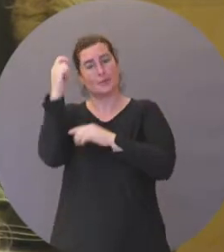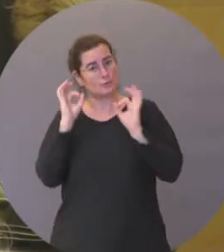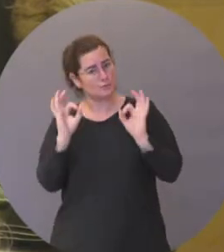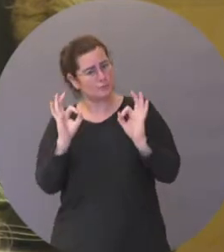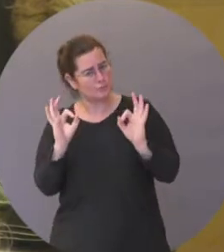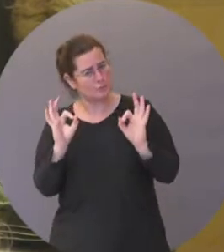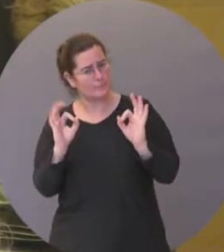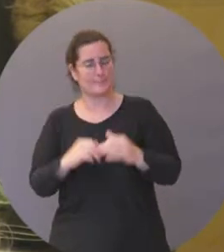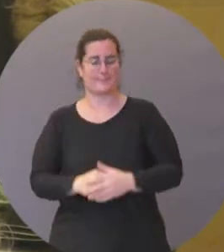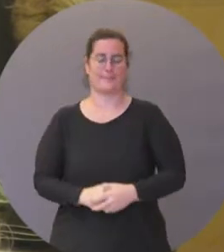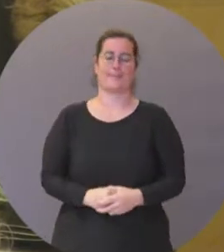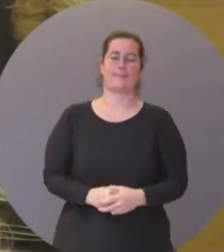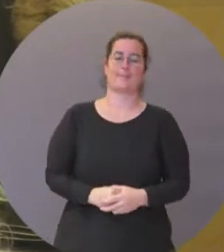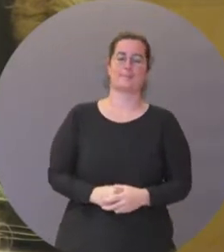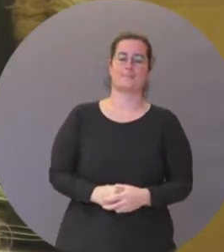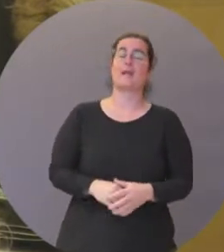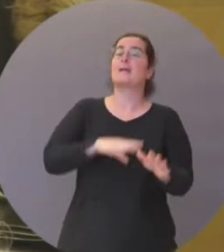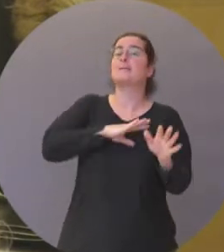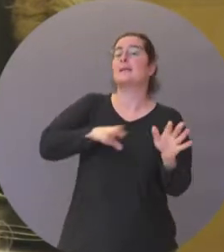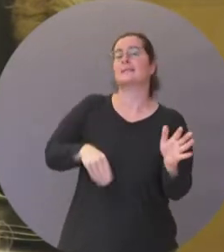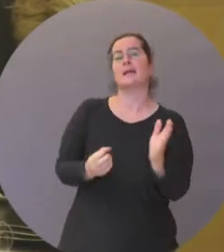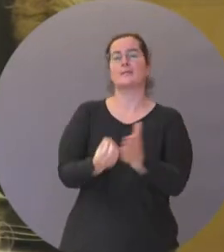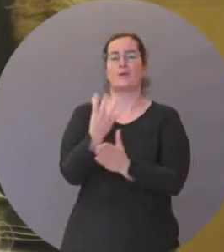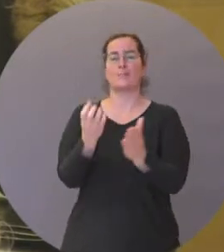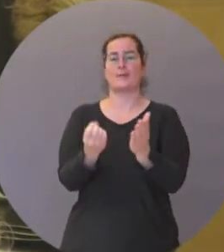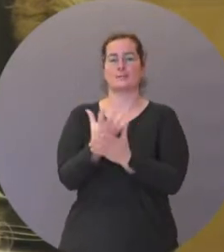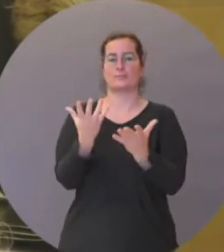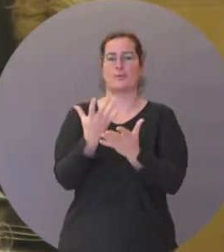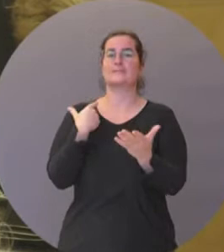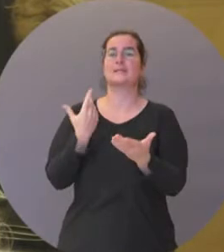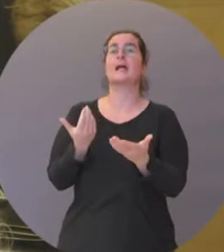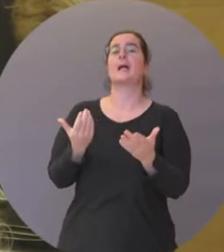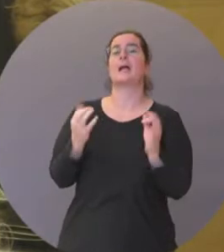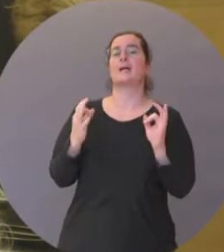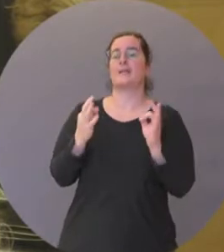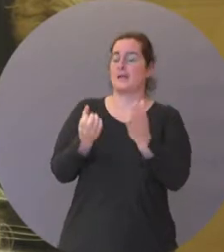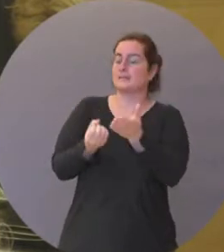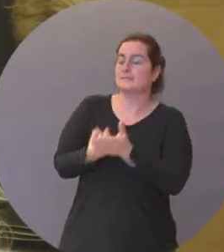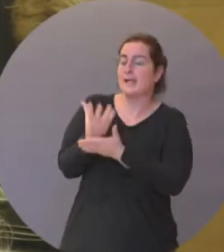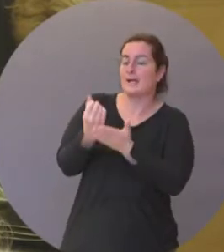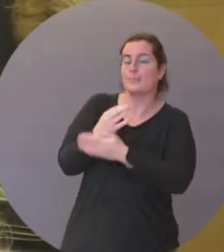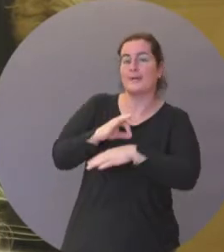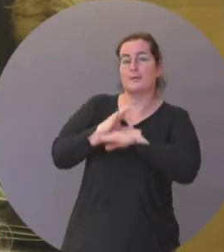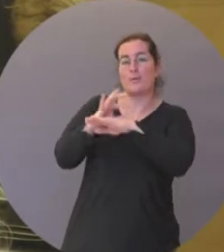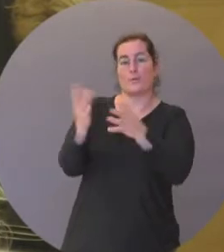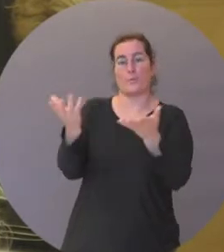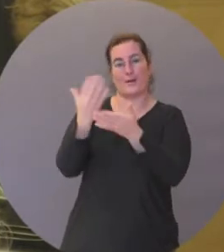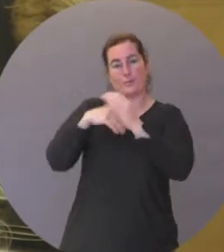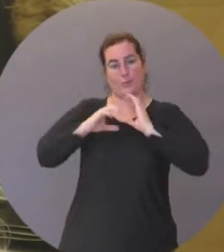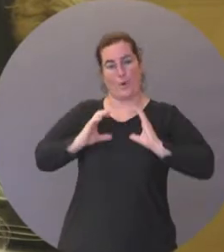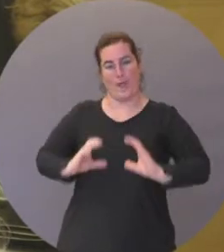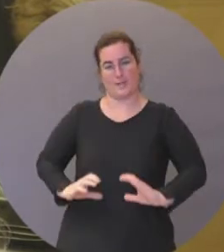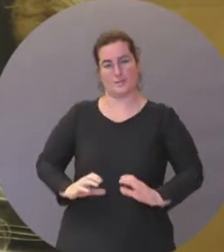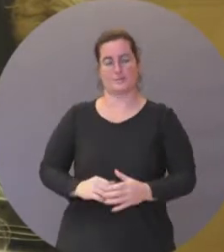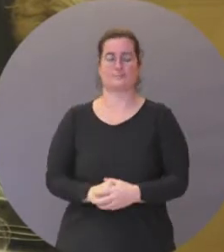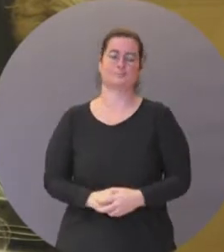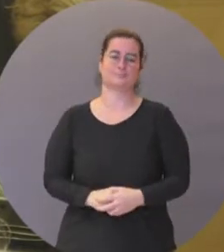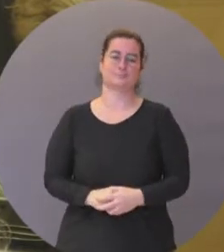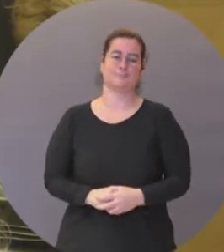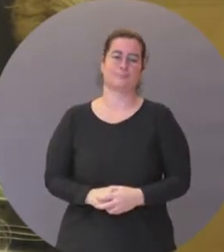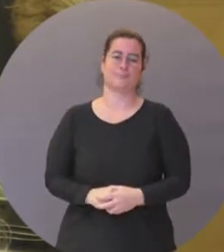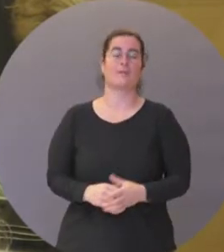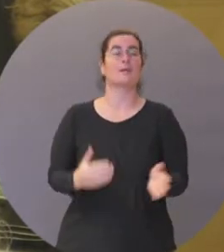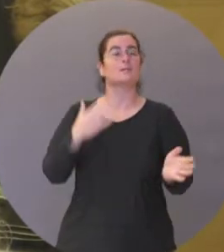dernier point que je souhaite soulever c'est l'accompagnement des collèges face à cette crise énergétique nous le savons